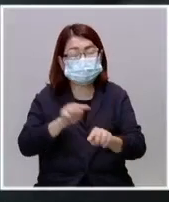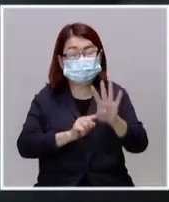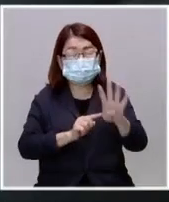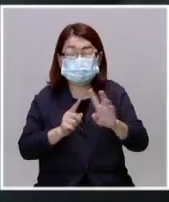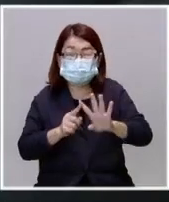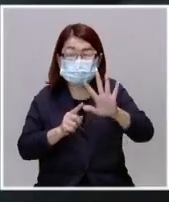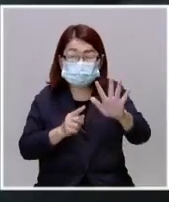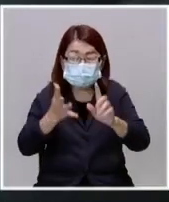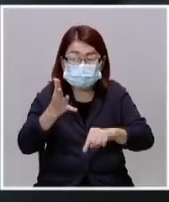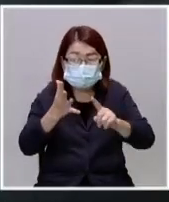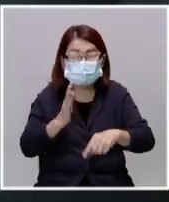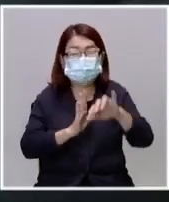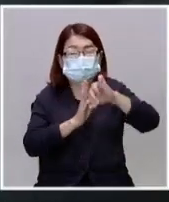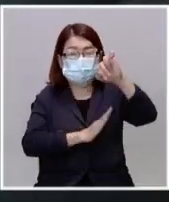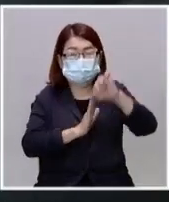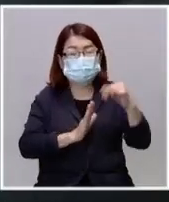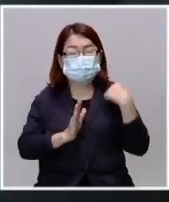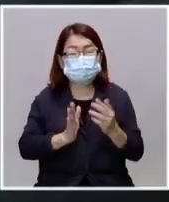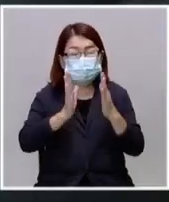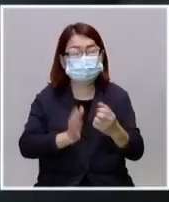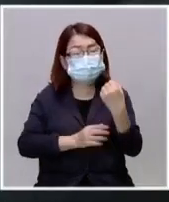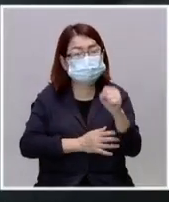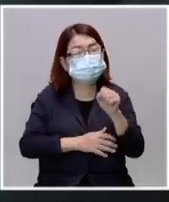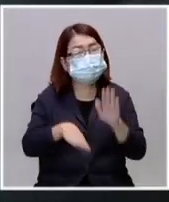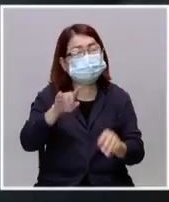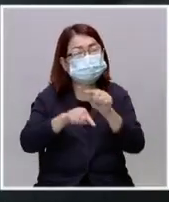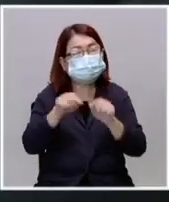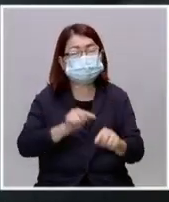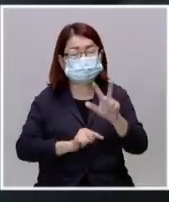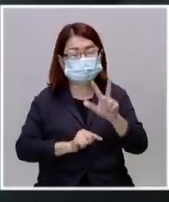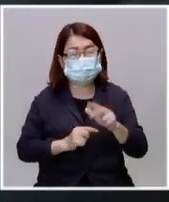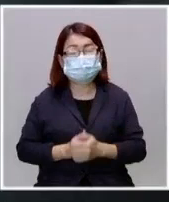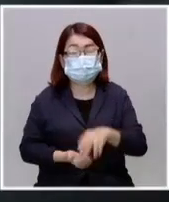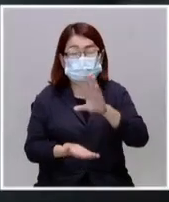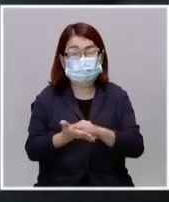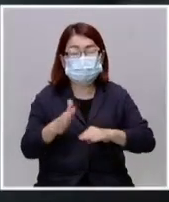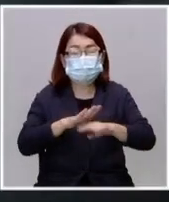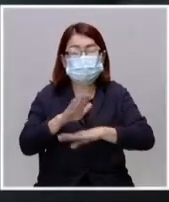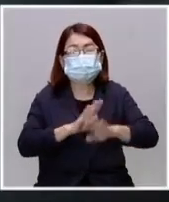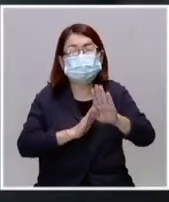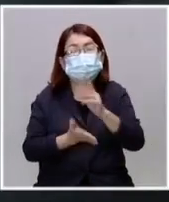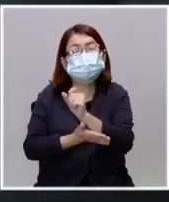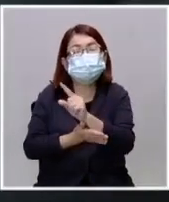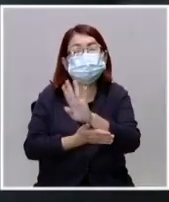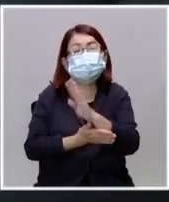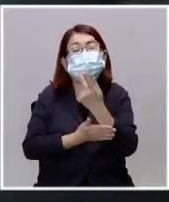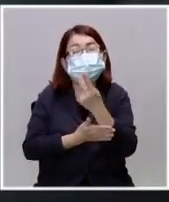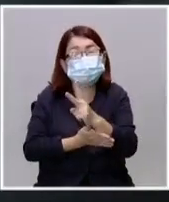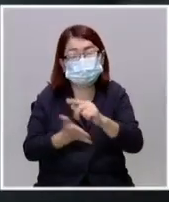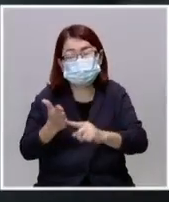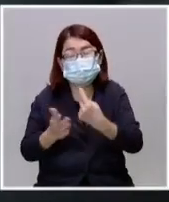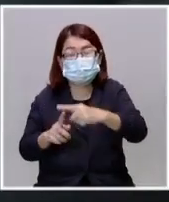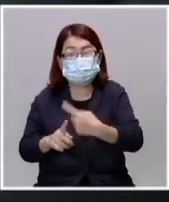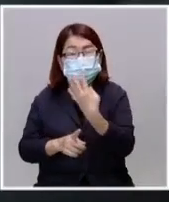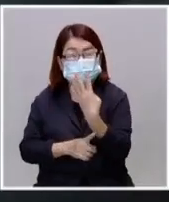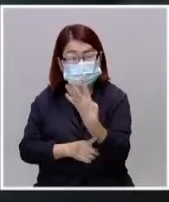คือพื้นที่จังหวัดเชียงใหม่มี10รายนะคะคิดเป็น 3% นี่เป็นข้อมูลที่ทางศบค.รวบรวมมาระหว่างวันที่1เมษ